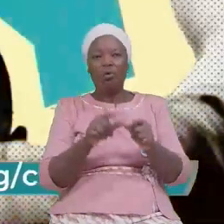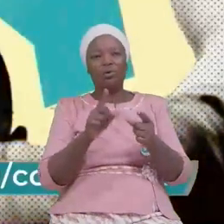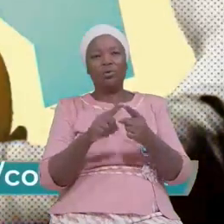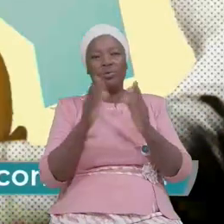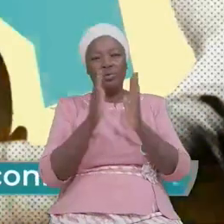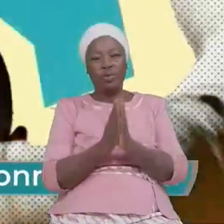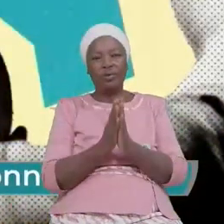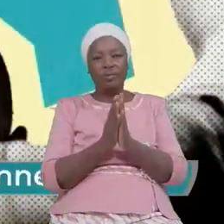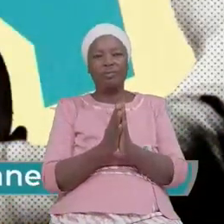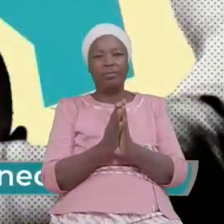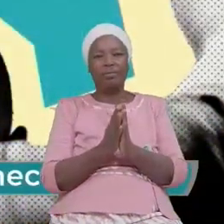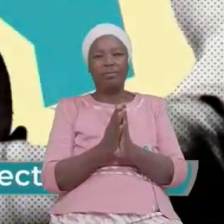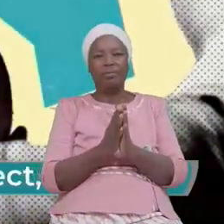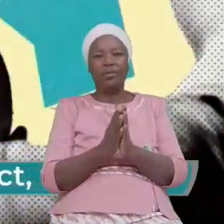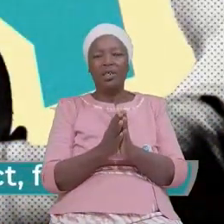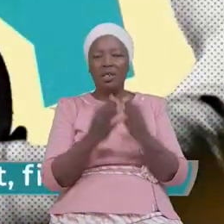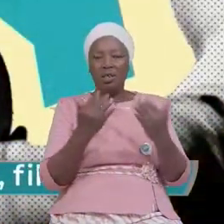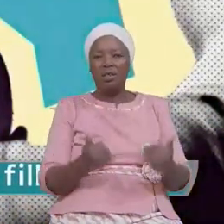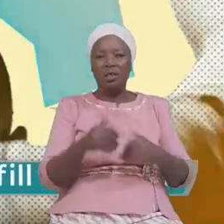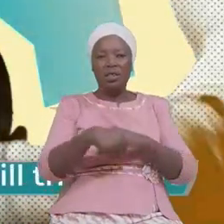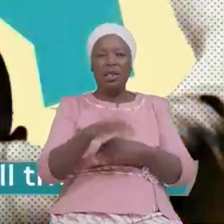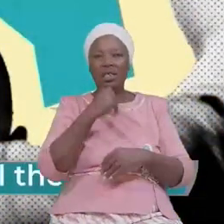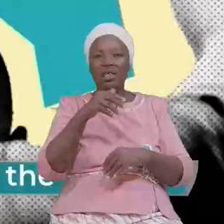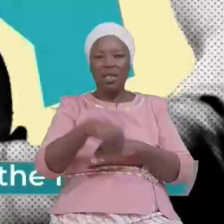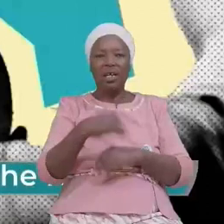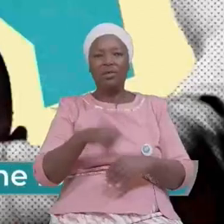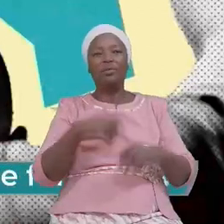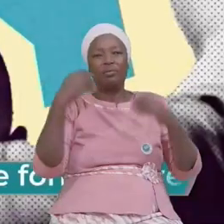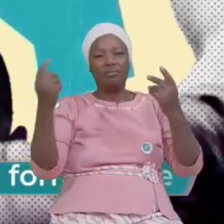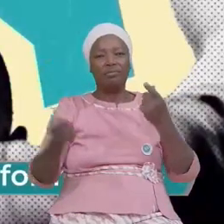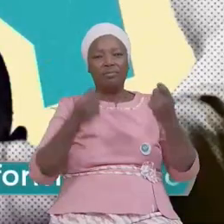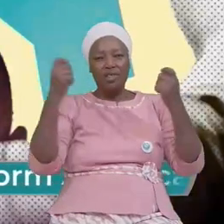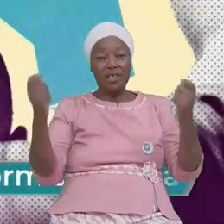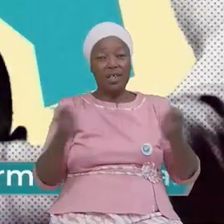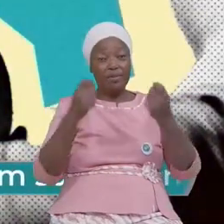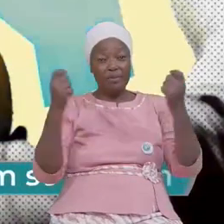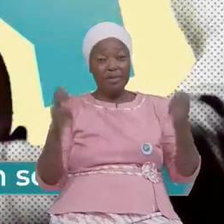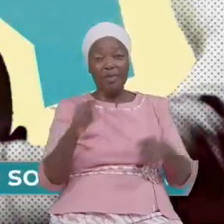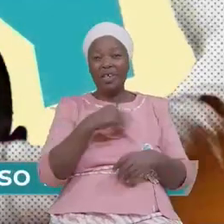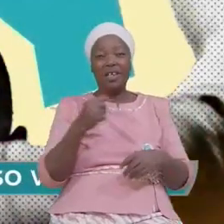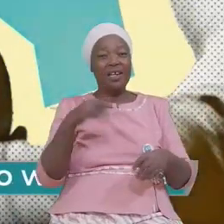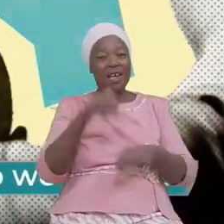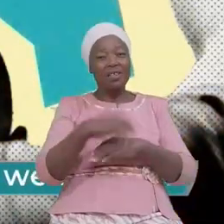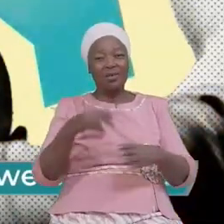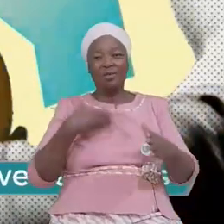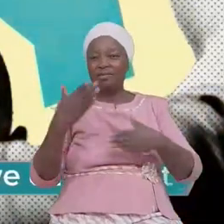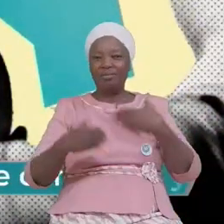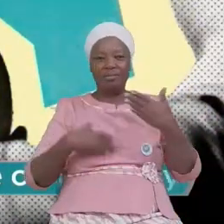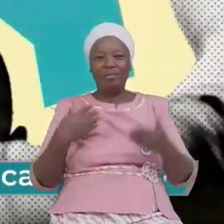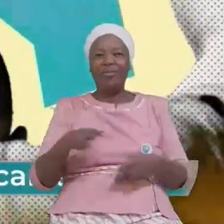Seigneur. Ce soir, c'est la nuit de joie, une